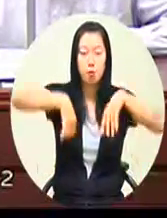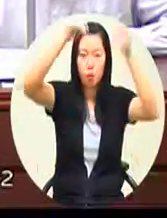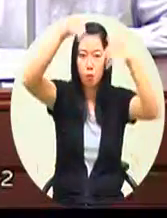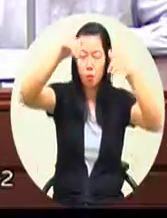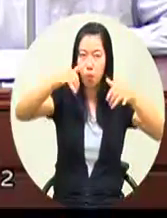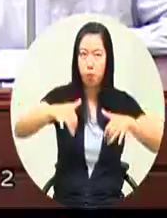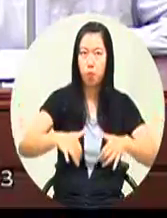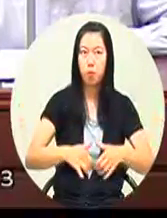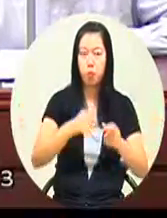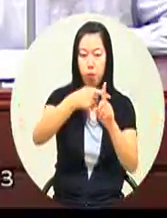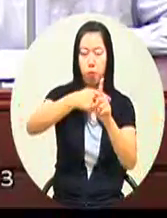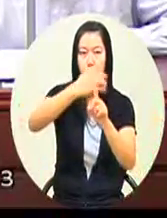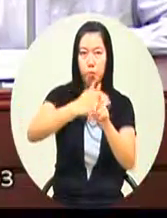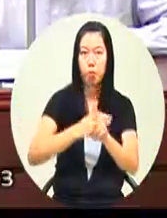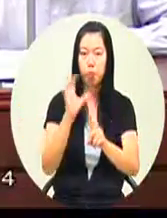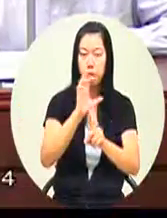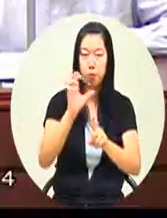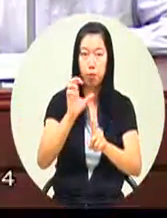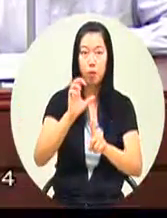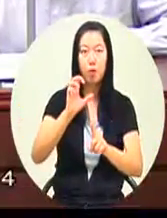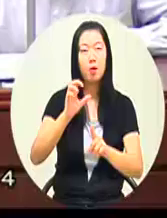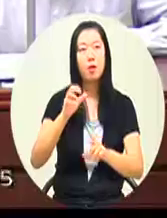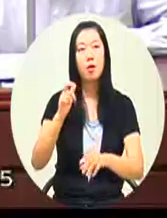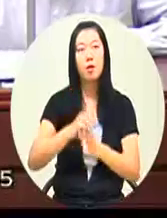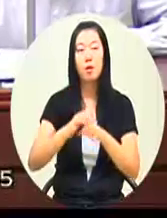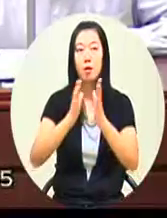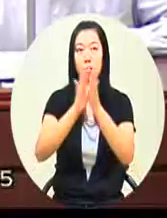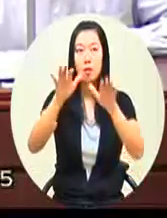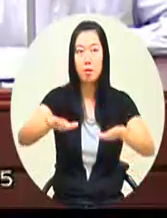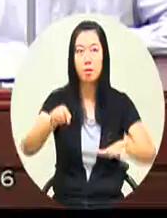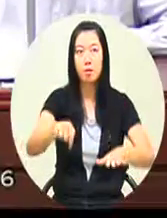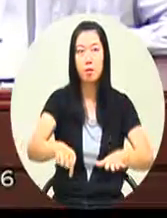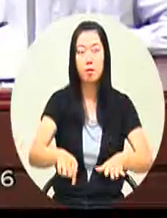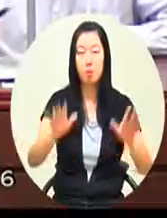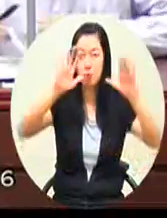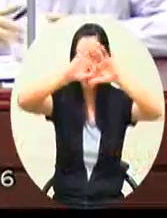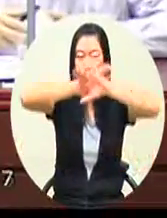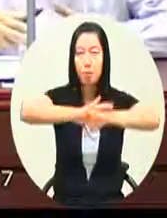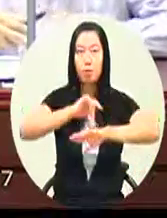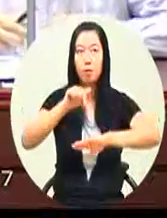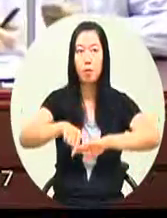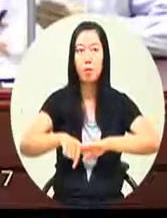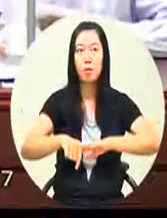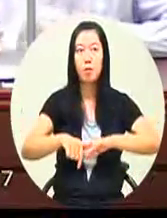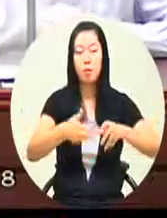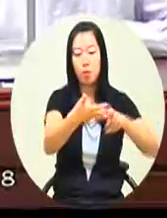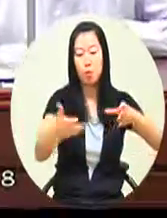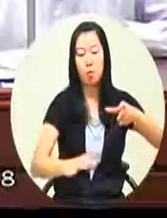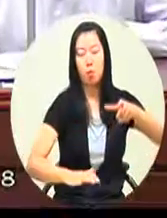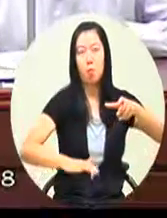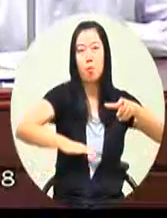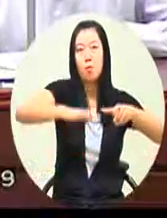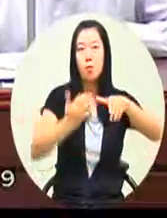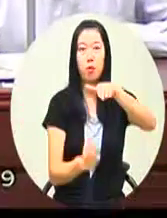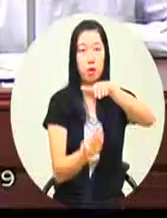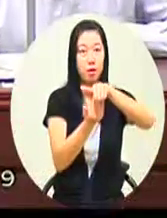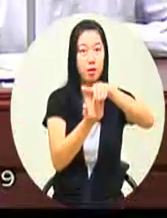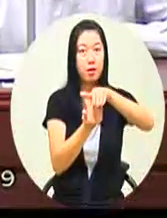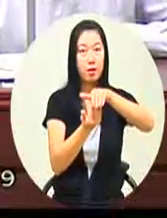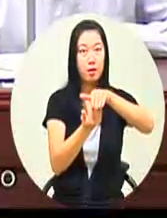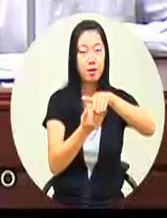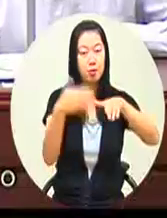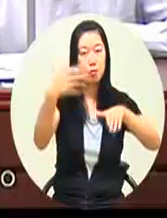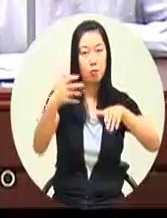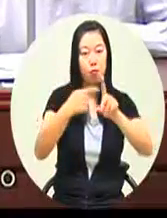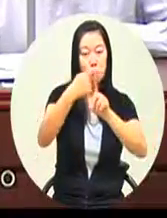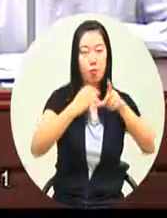量80几哈，那这一次就是这一次梅基台风晚上的那个水位达到最高，那它的水位达到最